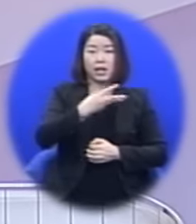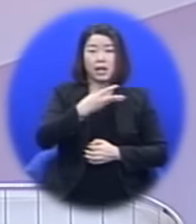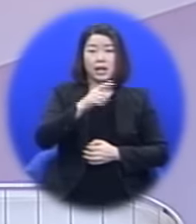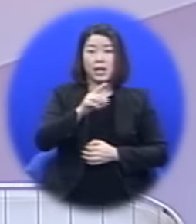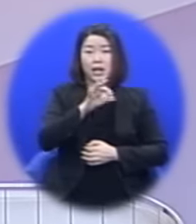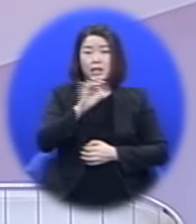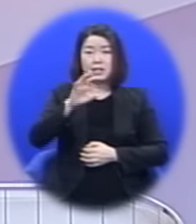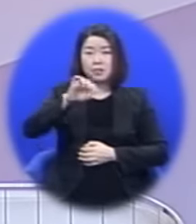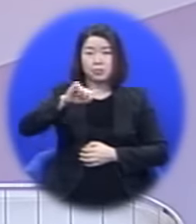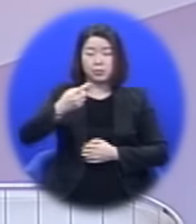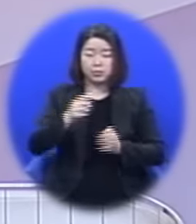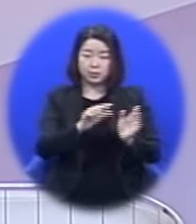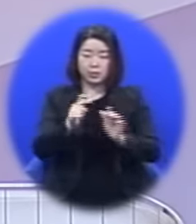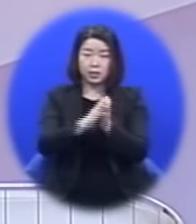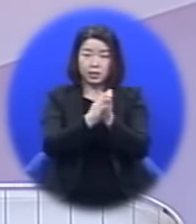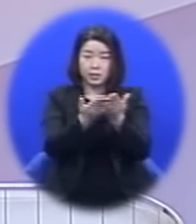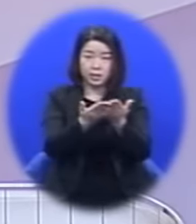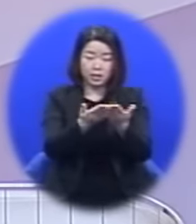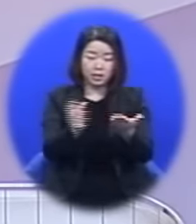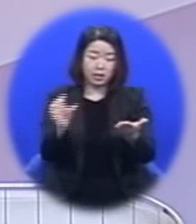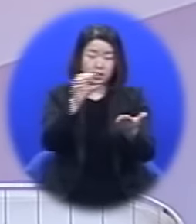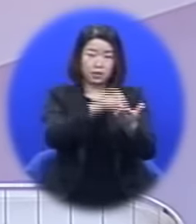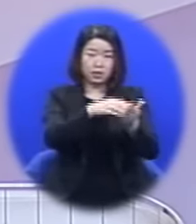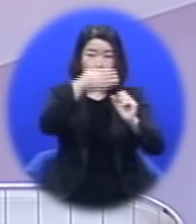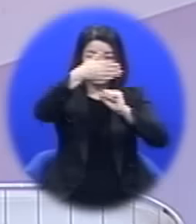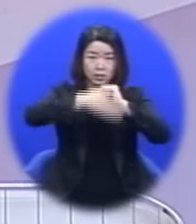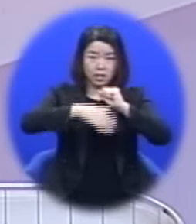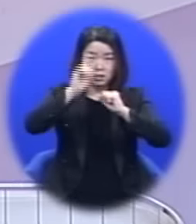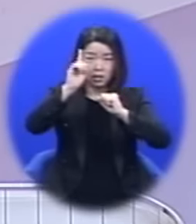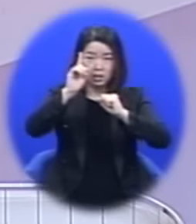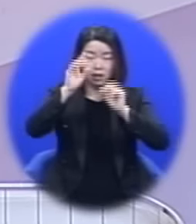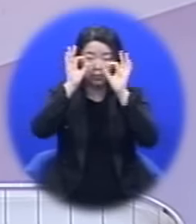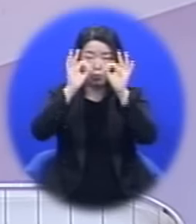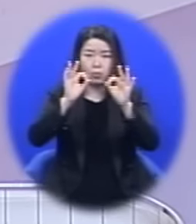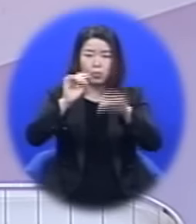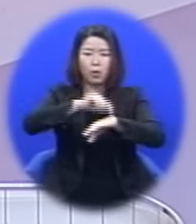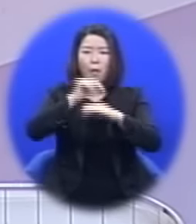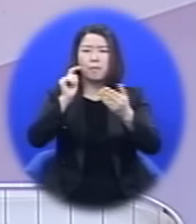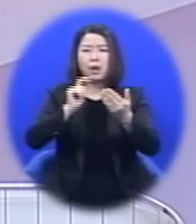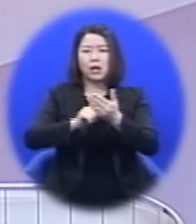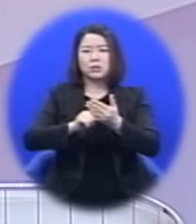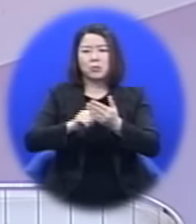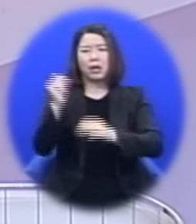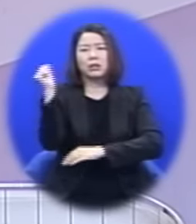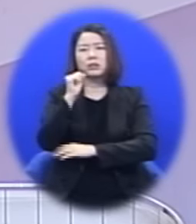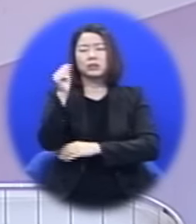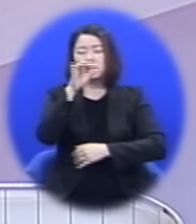라이프라는 잡지에 실린 사진 하나를 보고 그렇게 마음의 회의가 들었다고들 합니다.